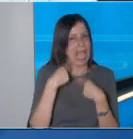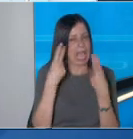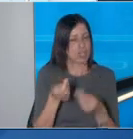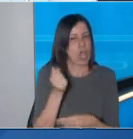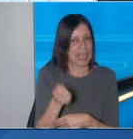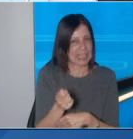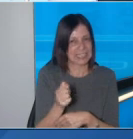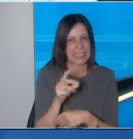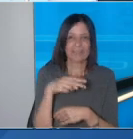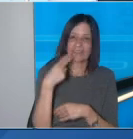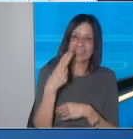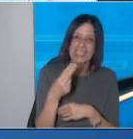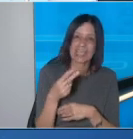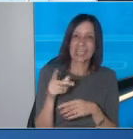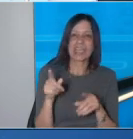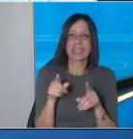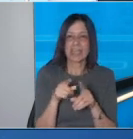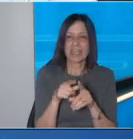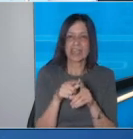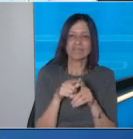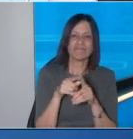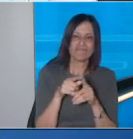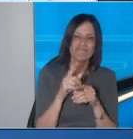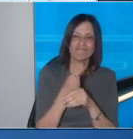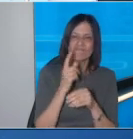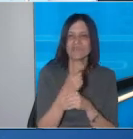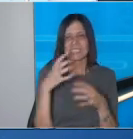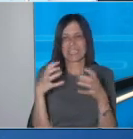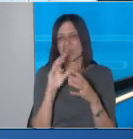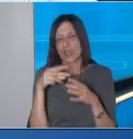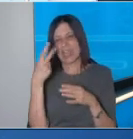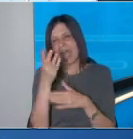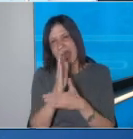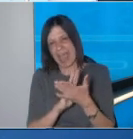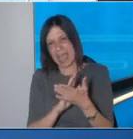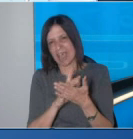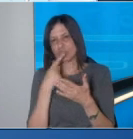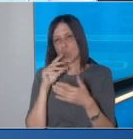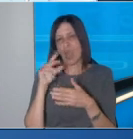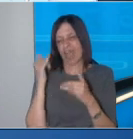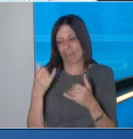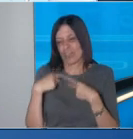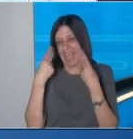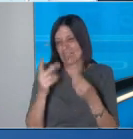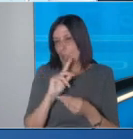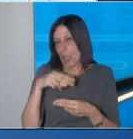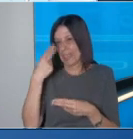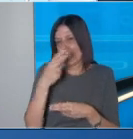לכנסת ויהיה במומר. מה שנקרא, כן, ממומר לעשייה, ולא יהיה חלק ממנה, והפעם כשהוא יחזור הוא לא יהיה נורווגי, כן, אלא יהיה